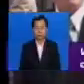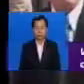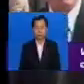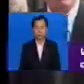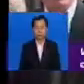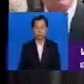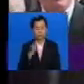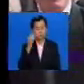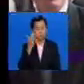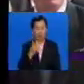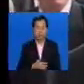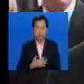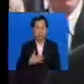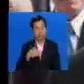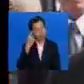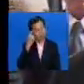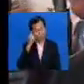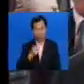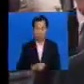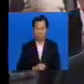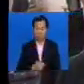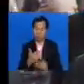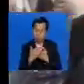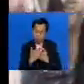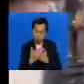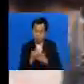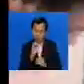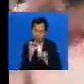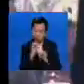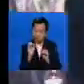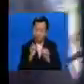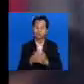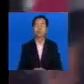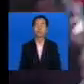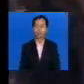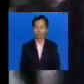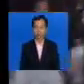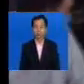งแล้ว ไม่รู้เรื่อง นะ เรา ไม่ได้รับการทาบทามอะไร ไม่มี